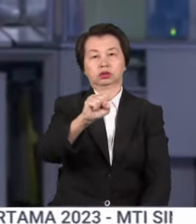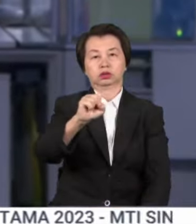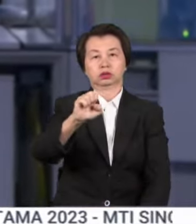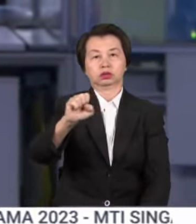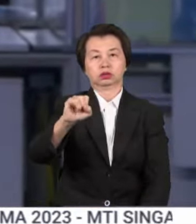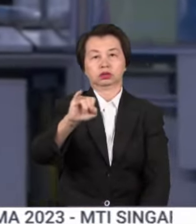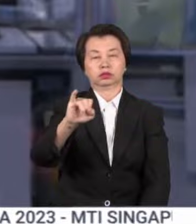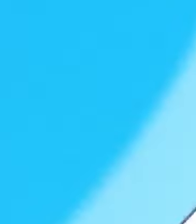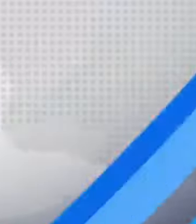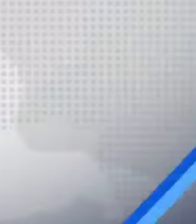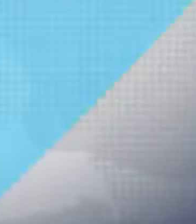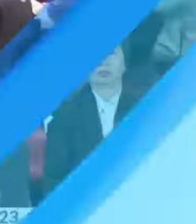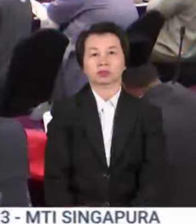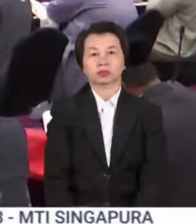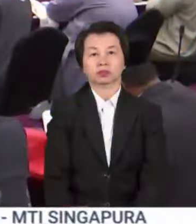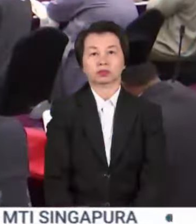Esensi.